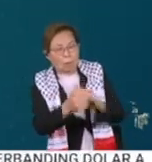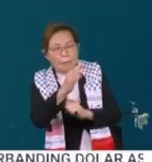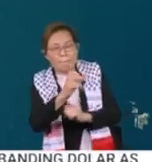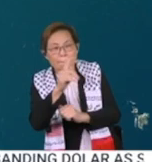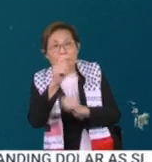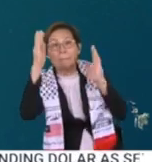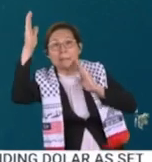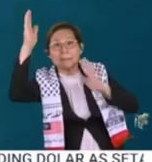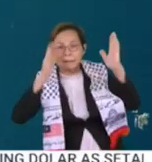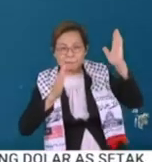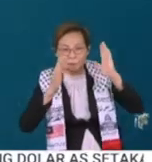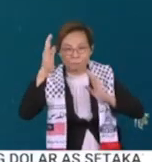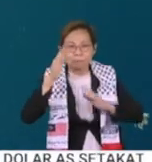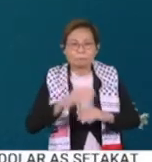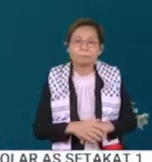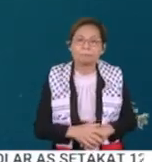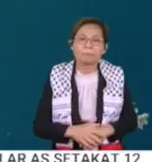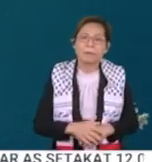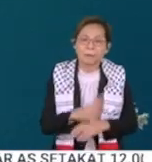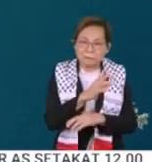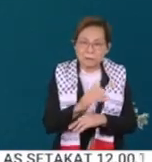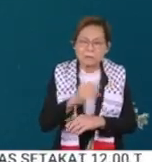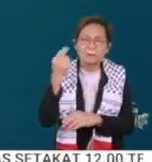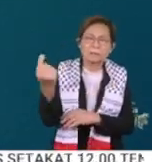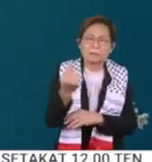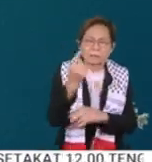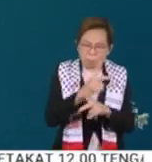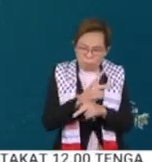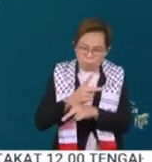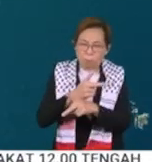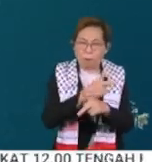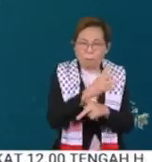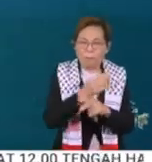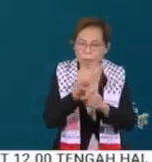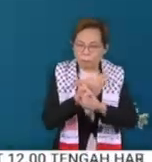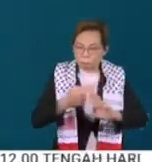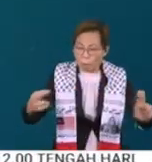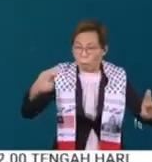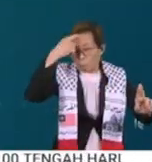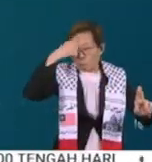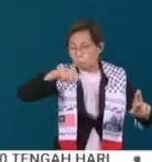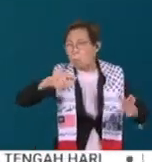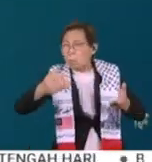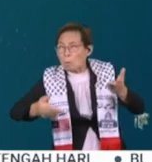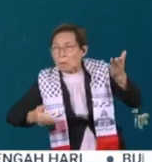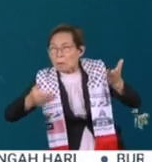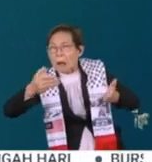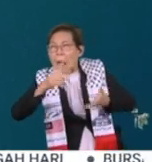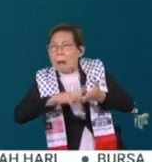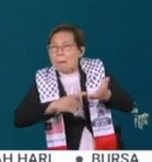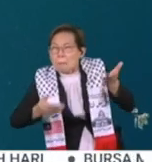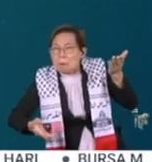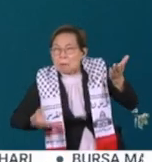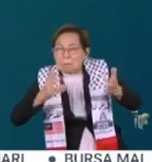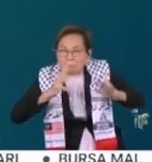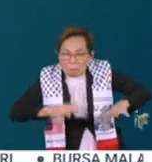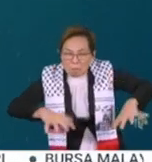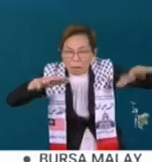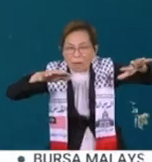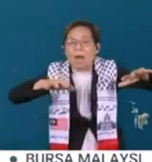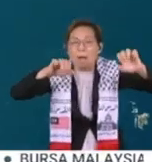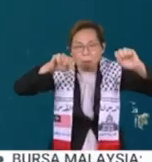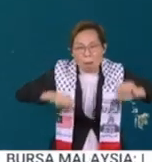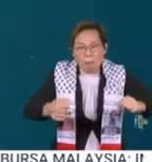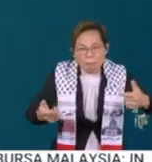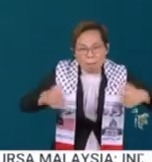Malaysia dari semasa ke semasa, dan juga sentiasa berwaspada dan bersiap siaga untuk sebarang kemungkinan banjir yang berpotensi